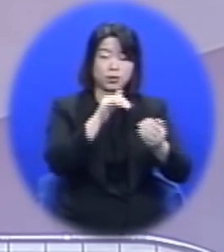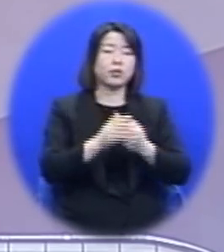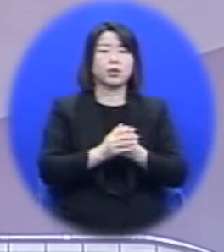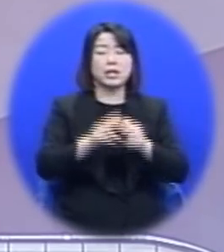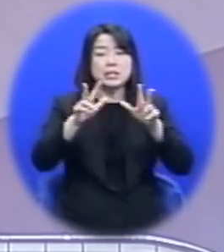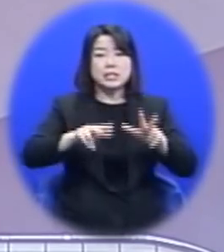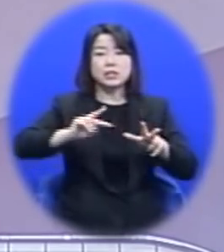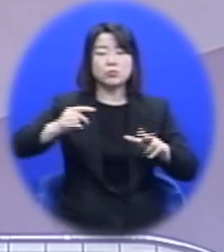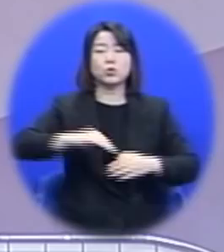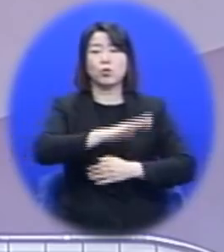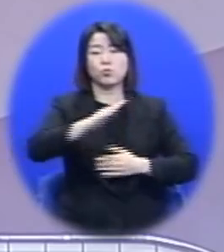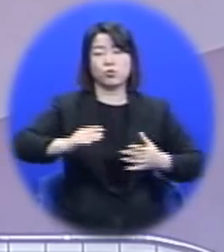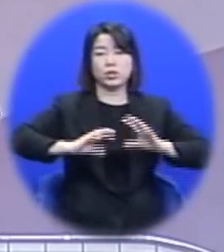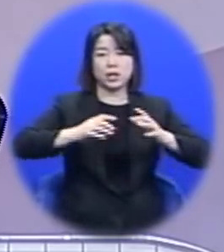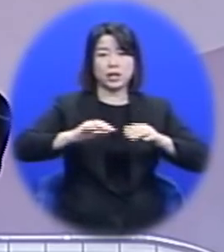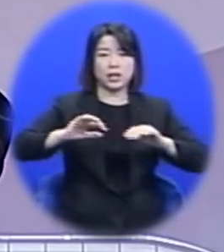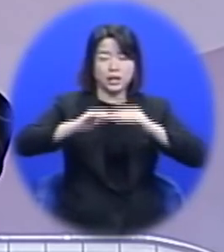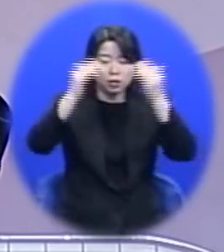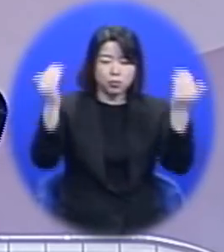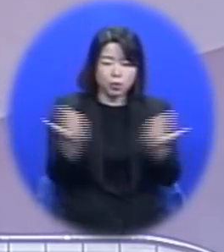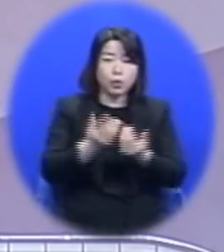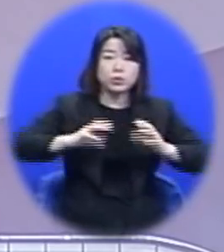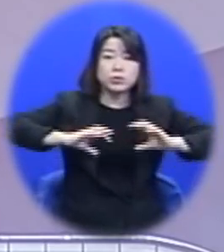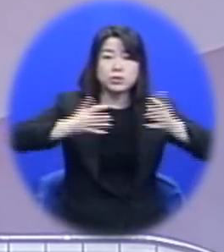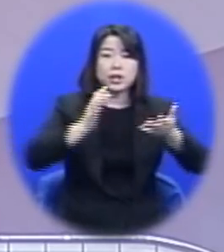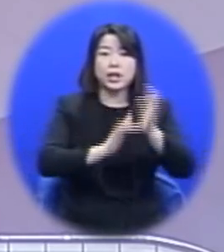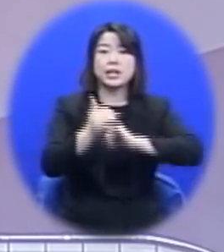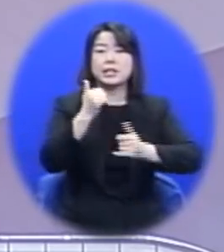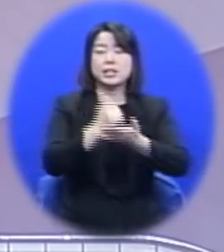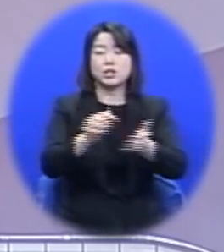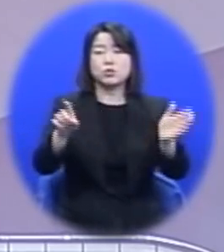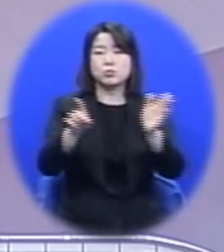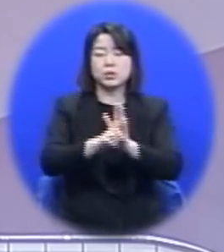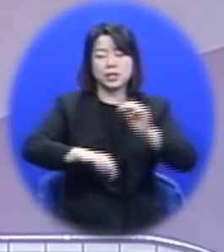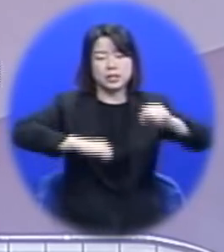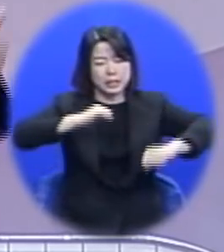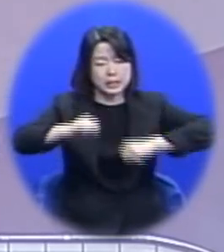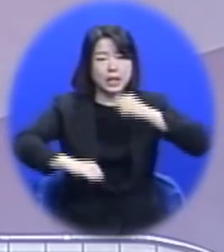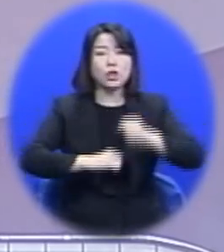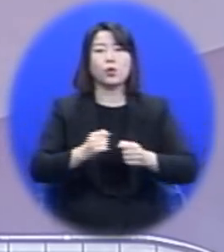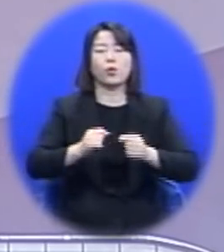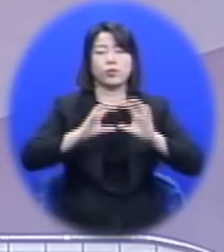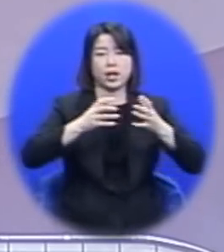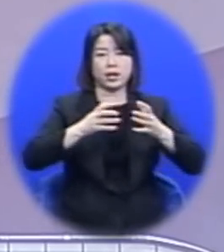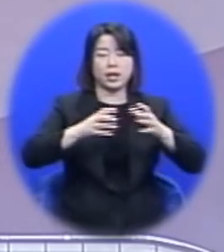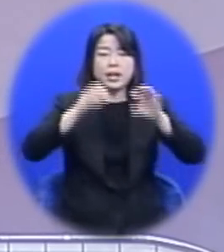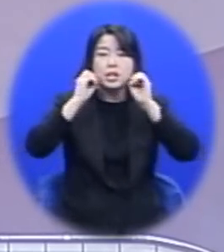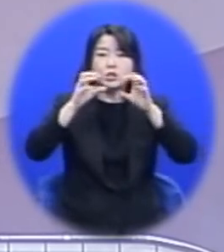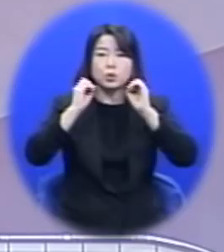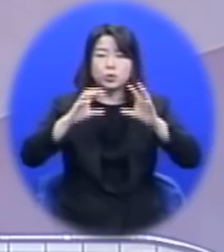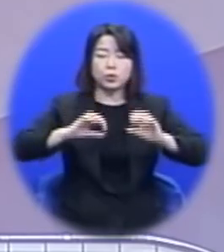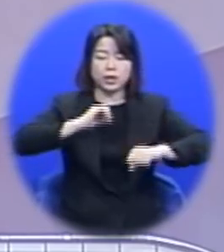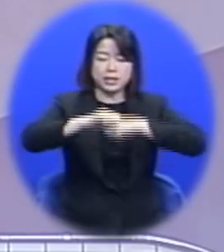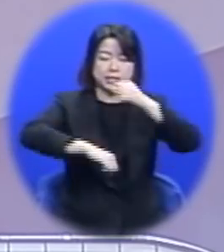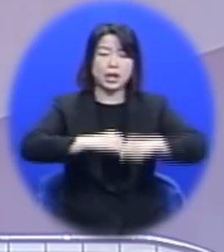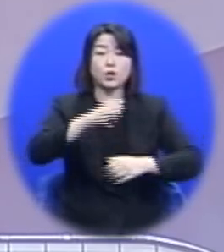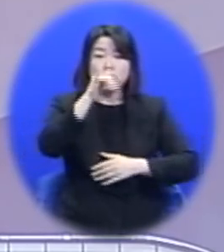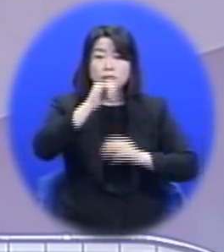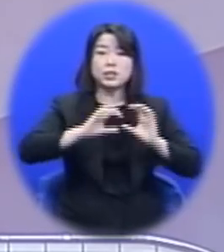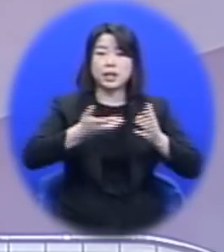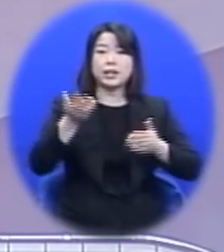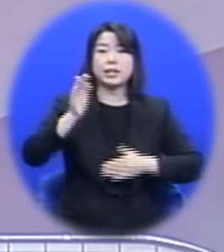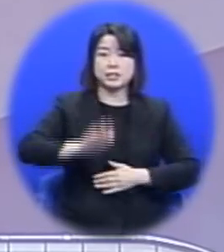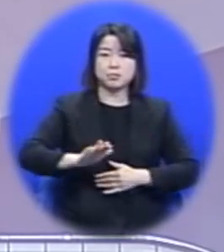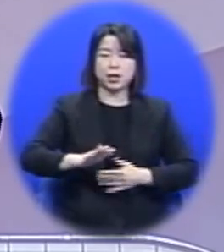우리나라는 전 세계에서 가장 예수 믿기 자유로운 나라, 전도의 자유가 있는 나라이긴 하지만